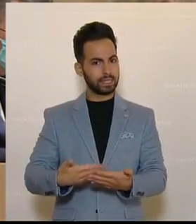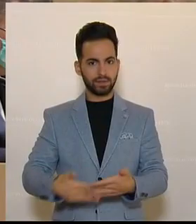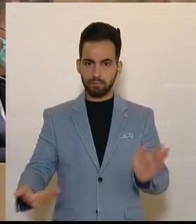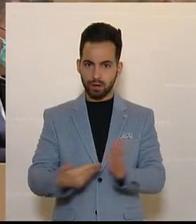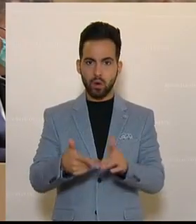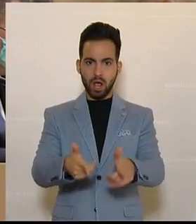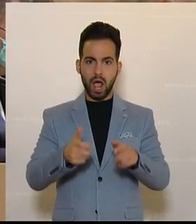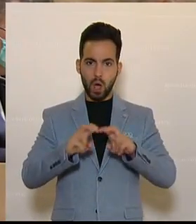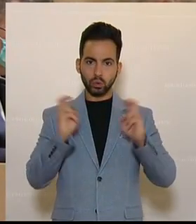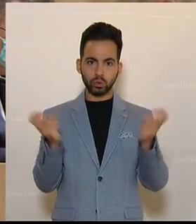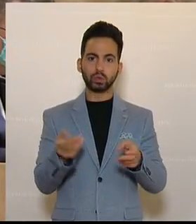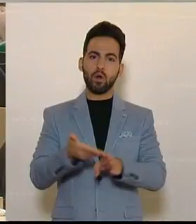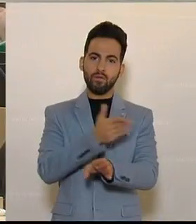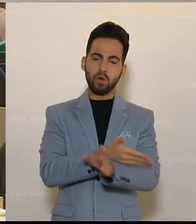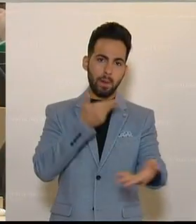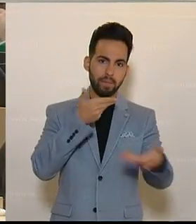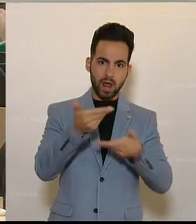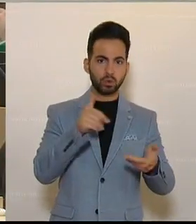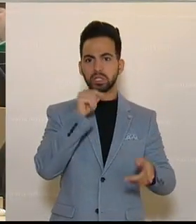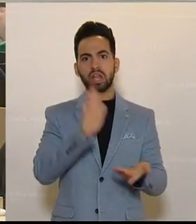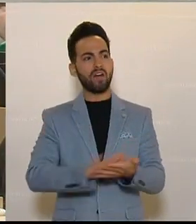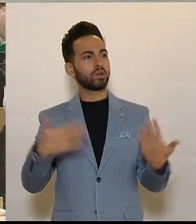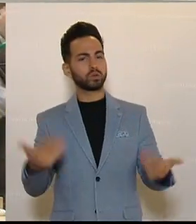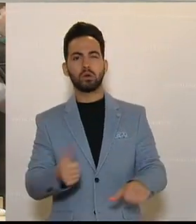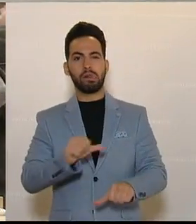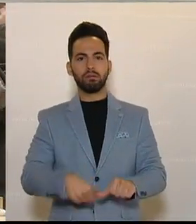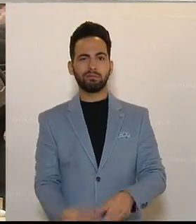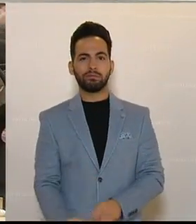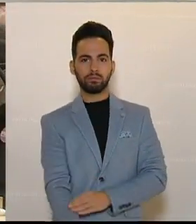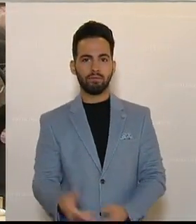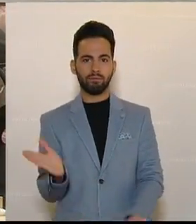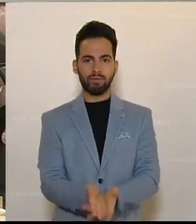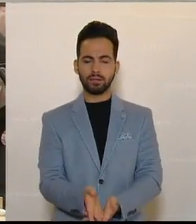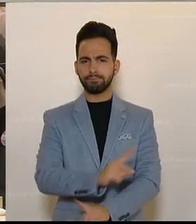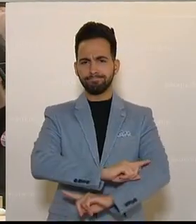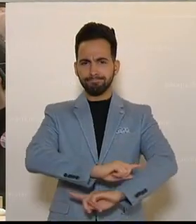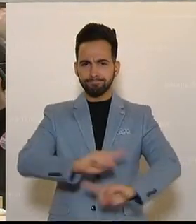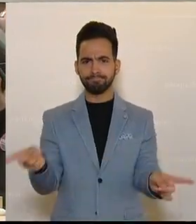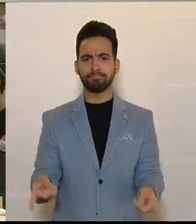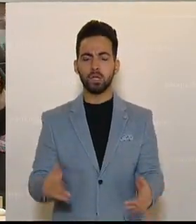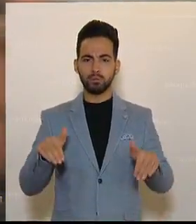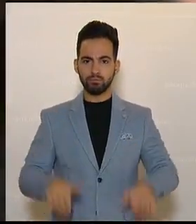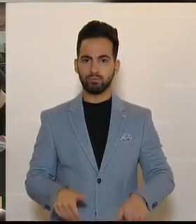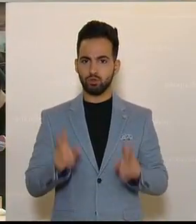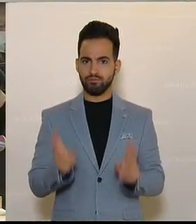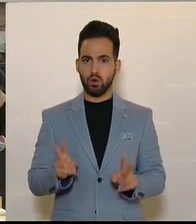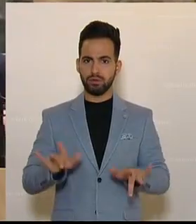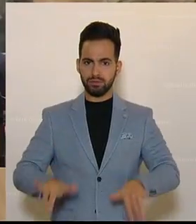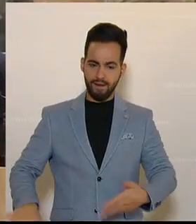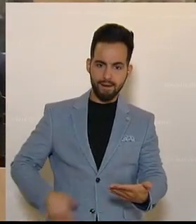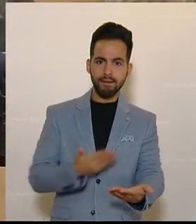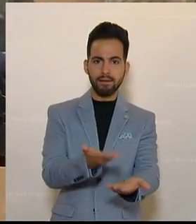eine Ausschussvorberatung und nicht so eine Nacht- und Nebelaktion. Es muss die Möglichkeit geben, dass